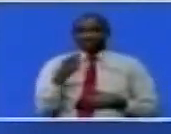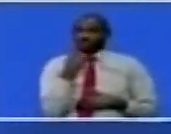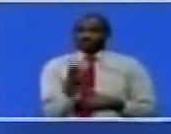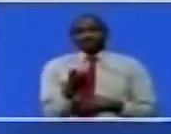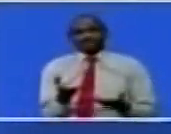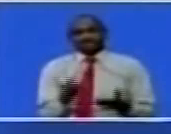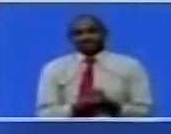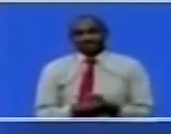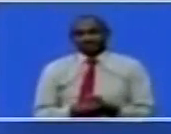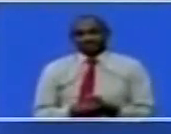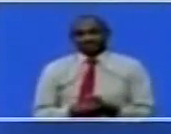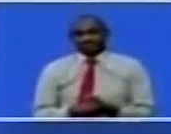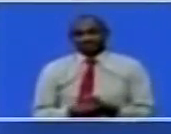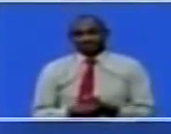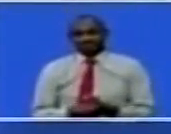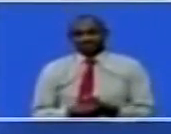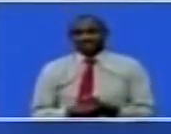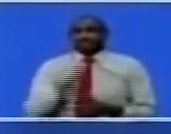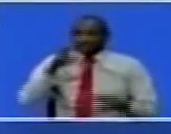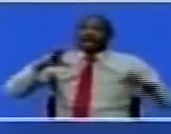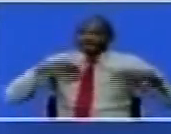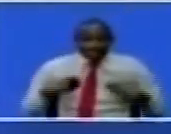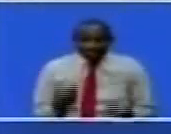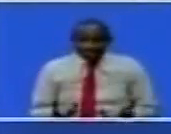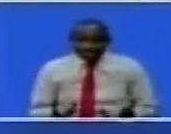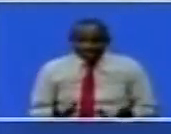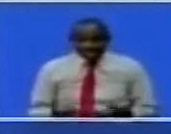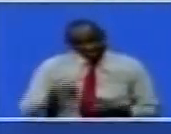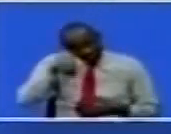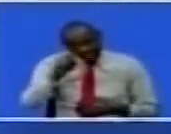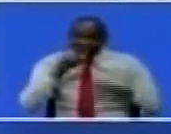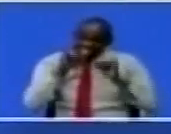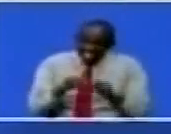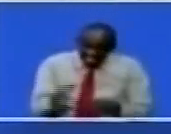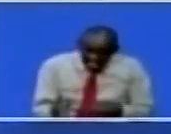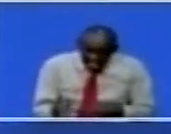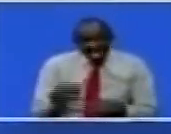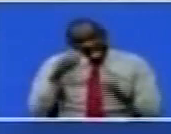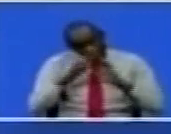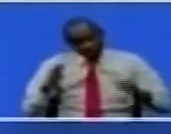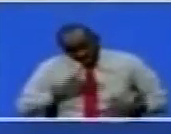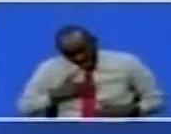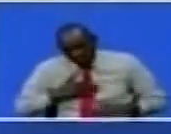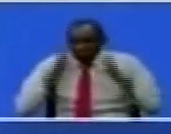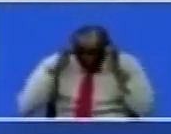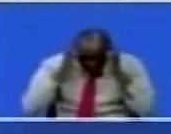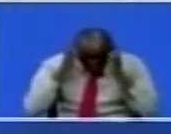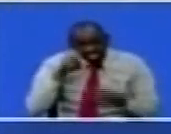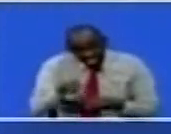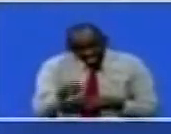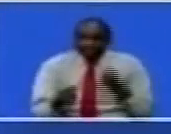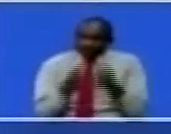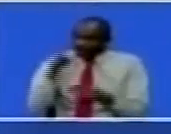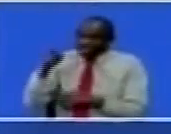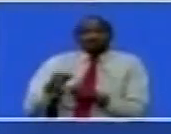ambayo alikuwa anatumia. Na akakubali. Alikuwa anakaa hapo nafurahia nyumba yangu, nasema mzee nikupikie